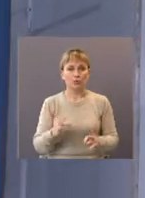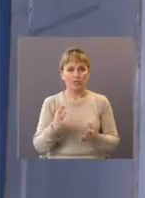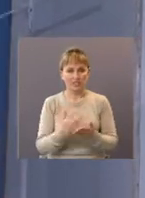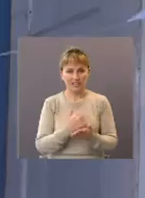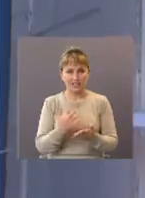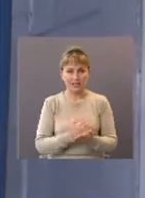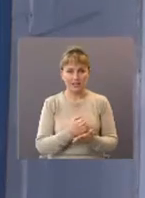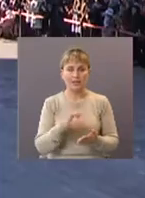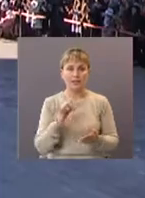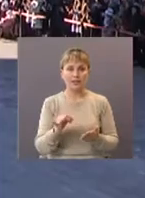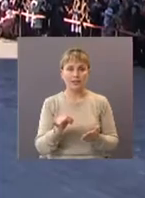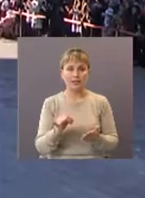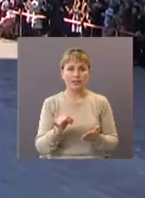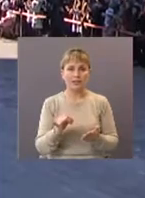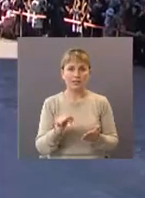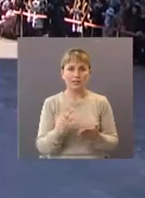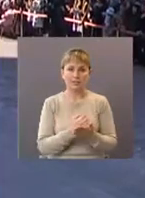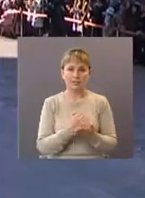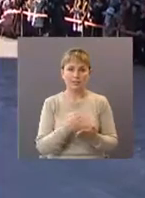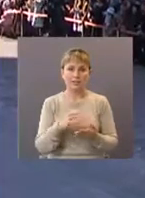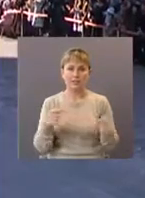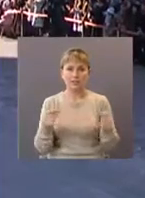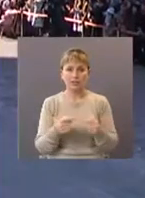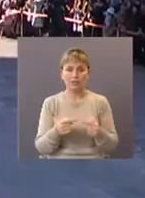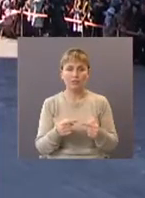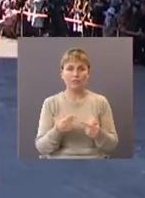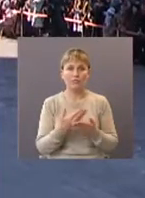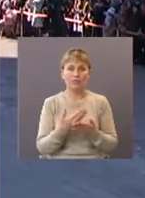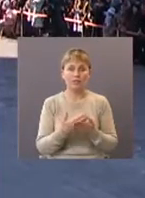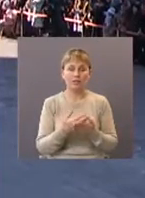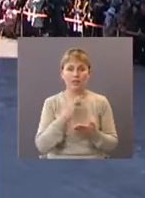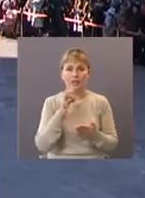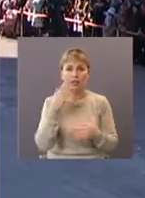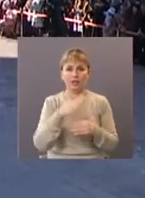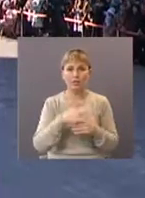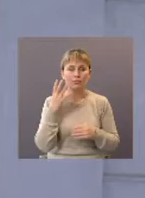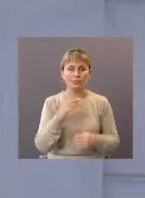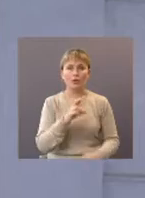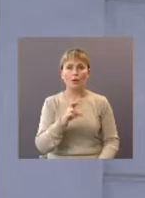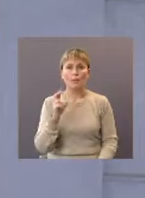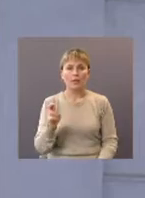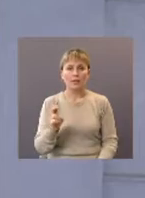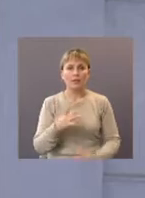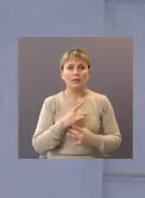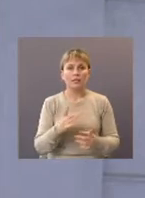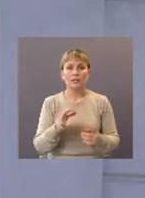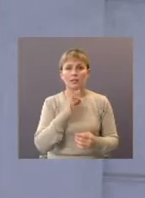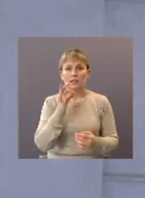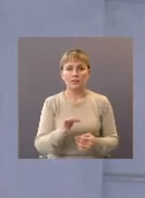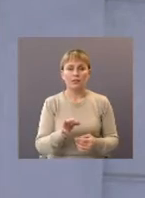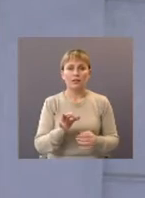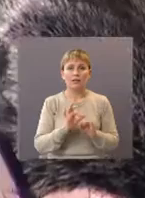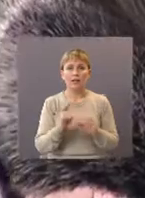достижениях с конкретными примерами упомянул аким Алматы Бауржан Байбек. Торжественную речь он произнес на открытии памятной доски в честь